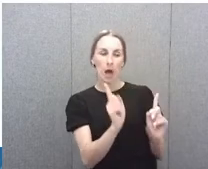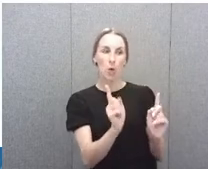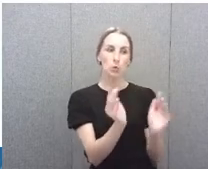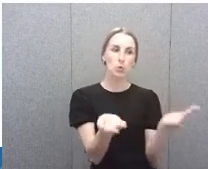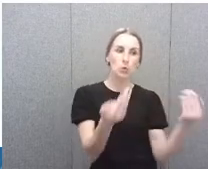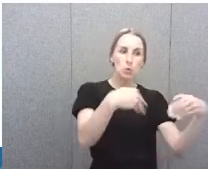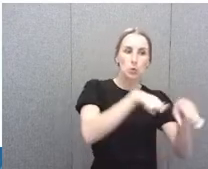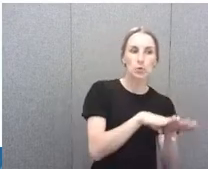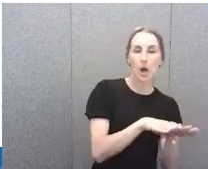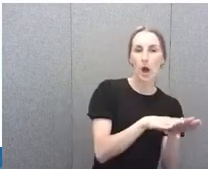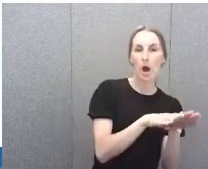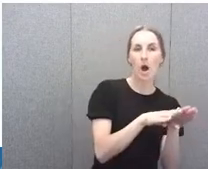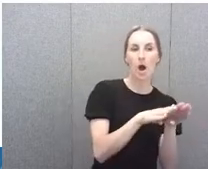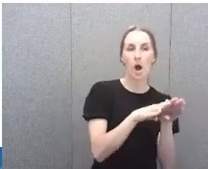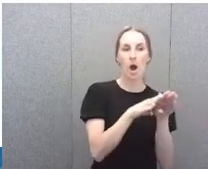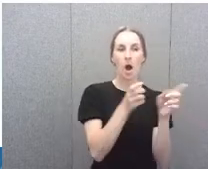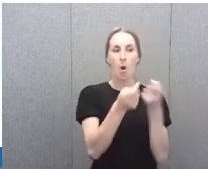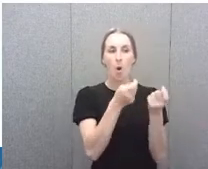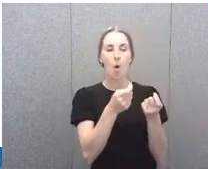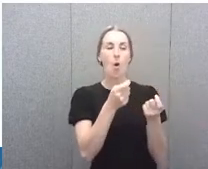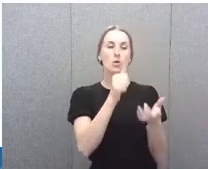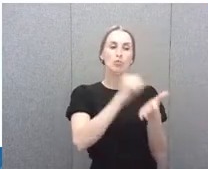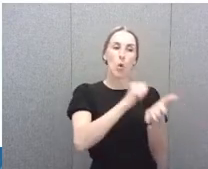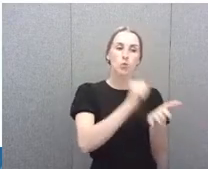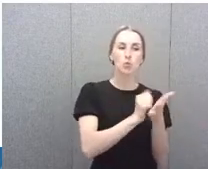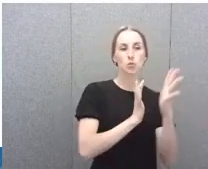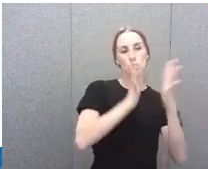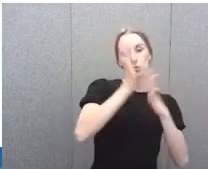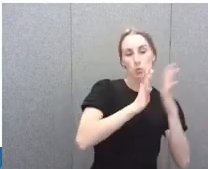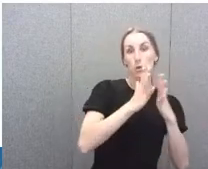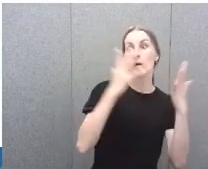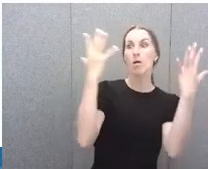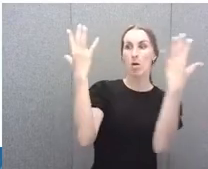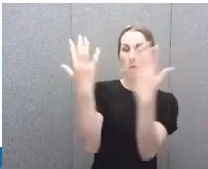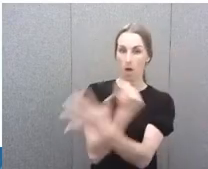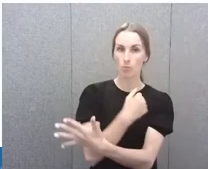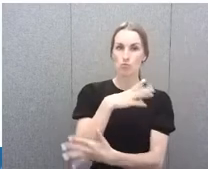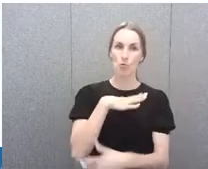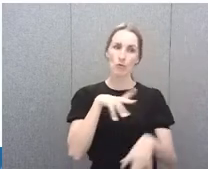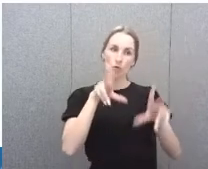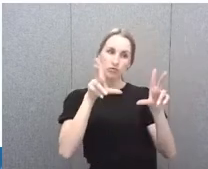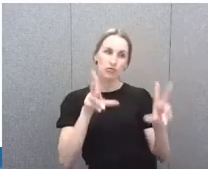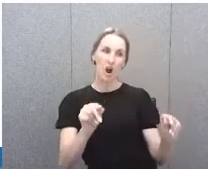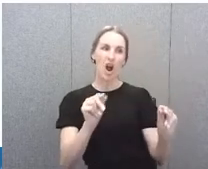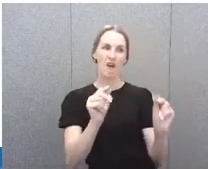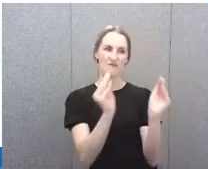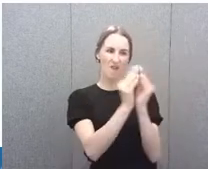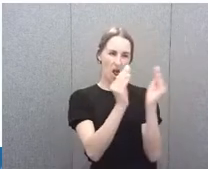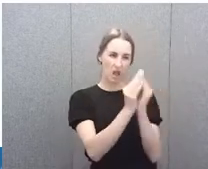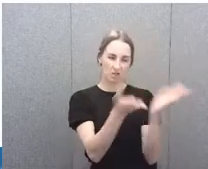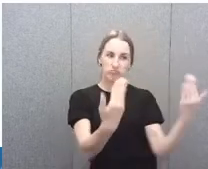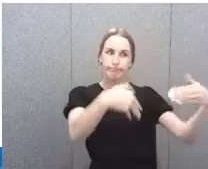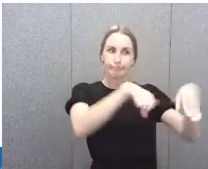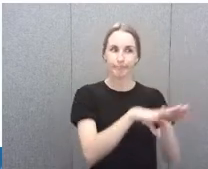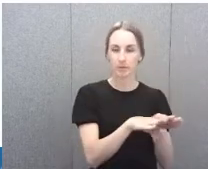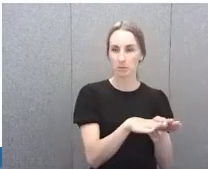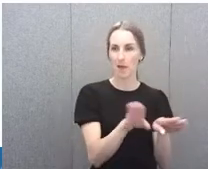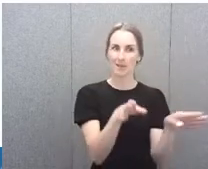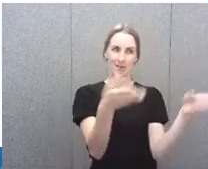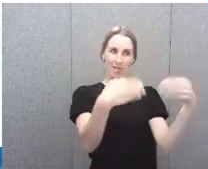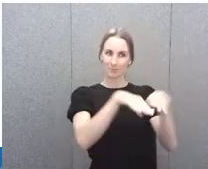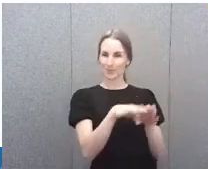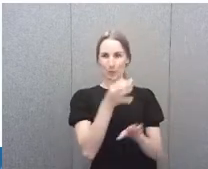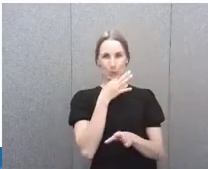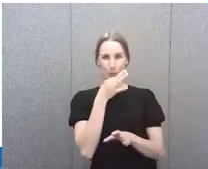И мы пытаемся предотвратить закрытие этого хосписа. И нам это удалось, потому что его хотели закрыть на Пасху. Все